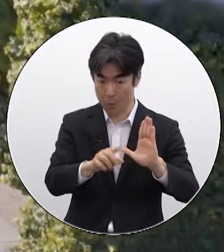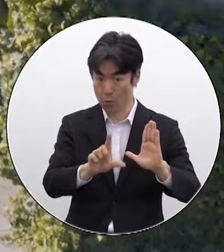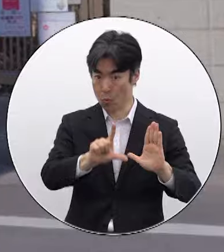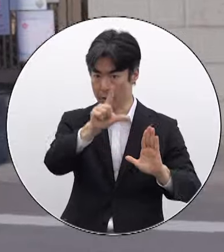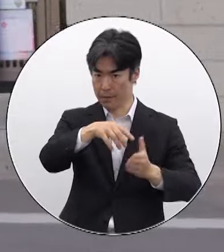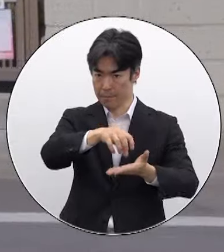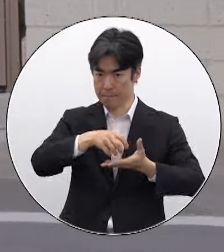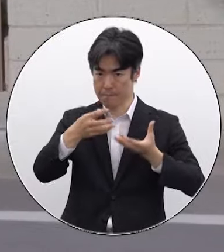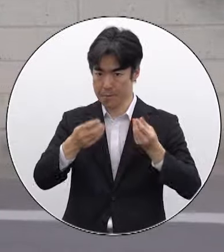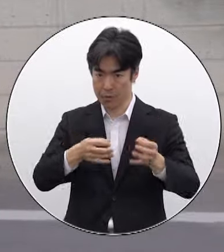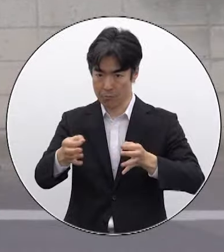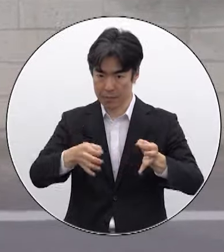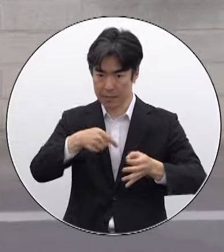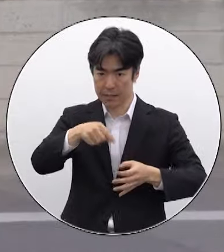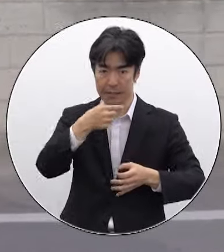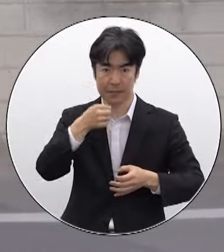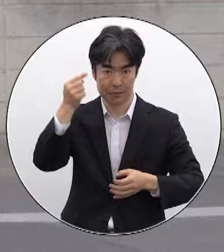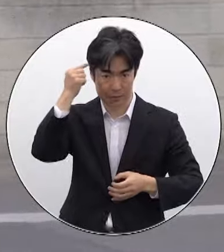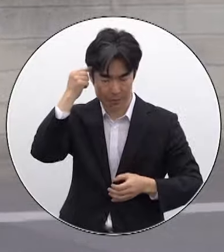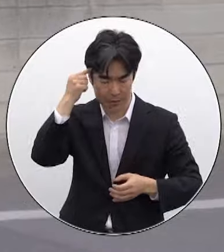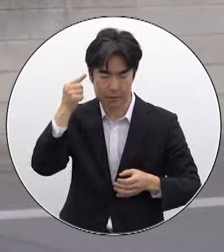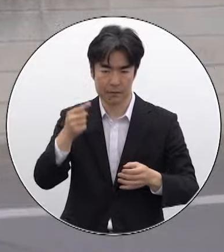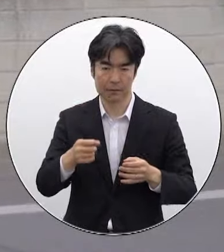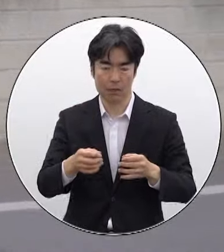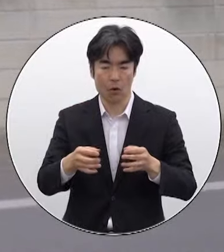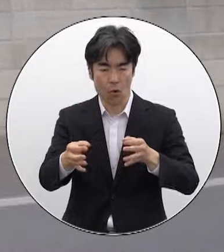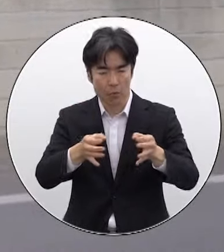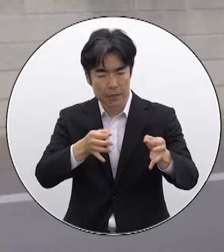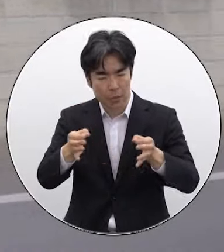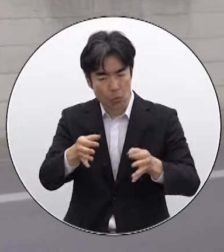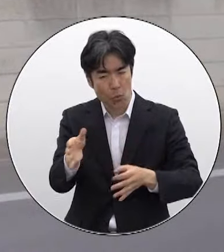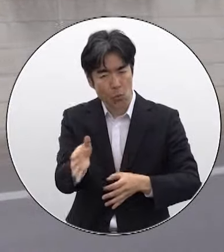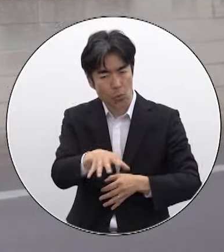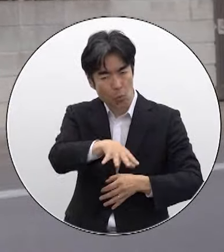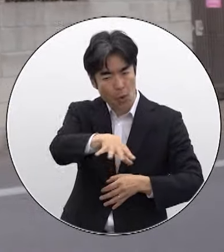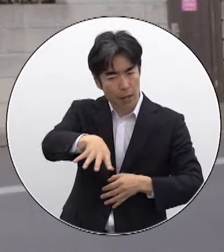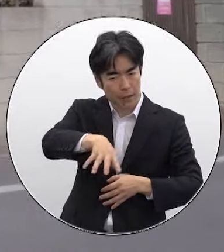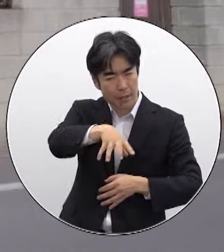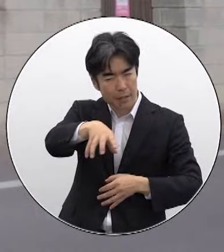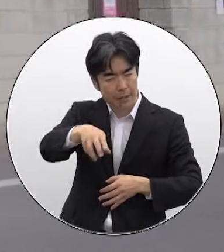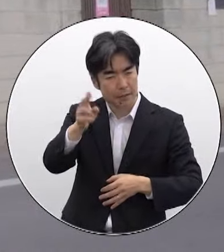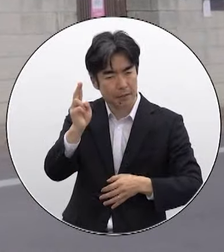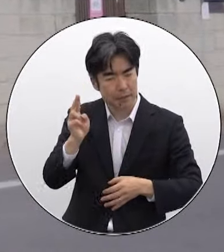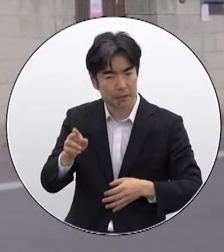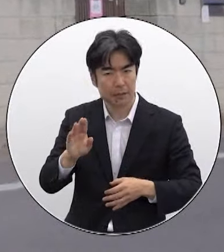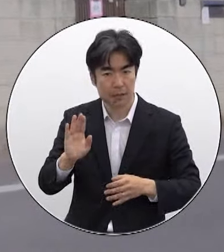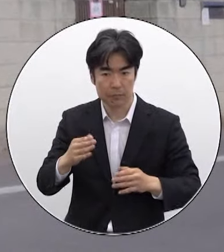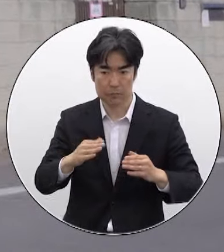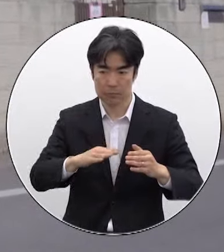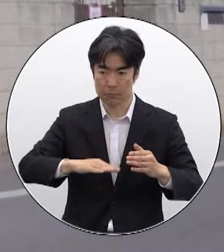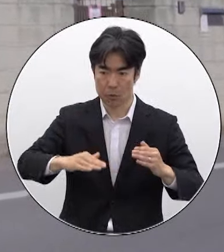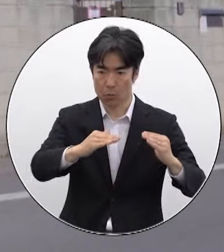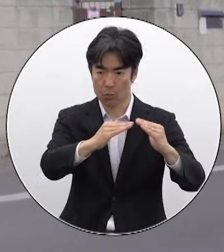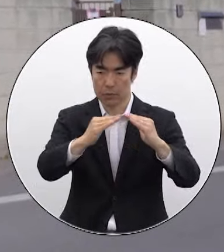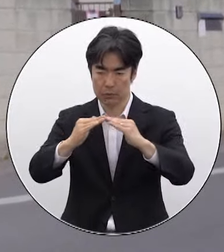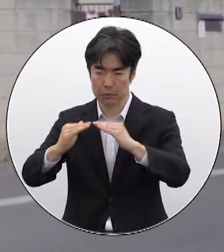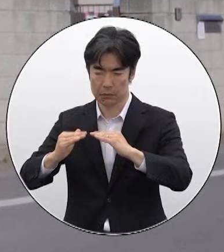。この辺りにあるって聞いてきたんですけど、住宅街です